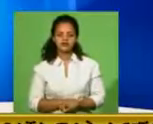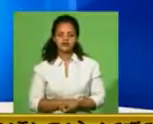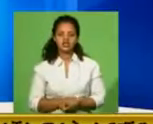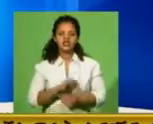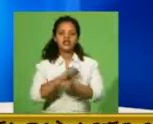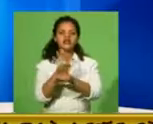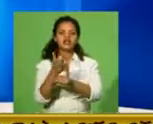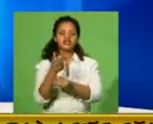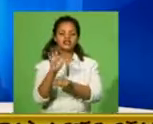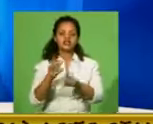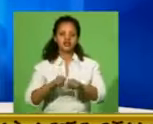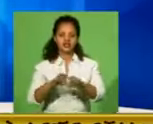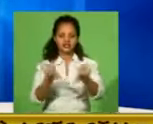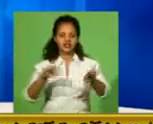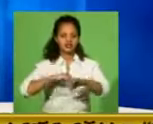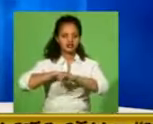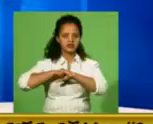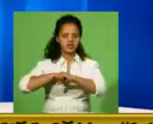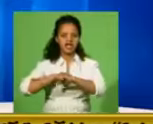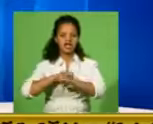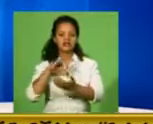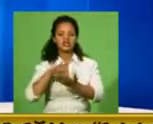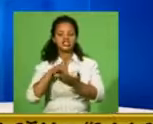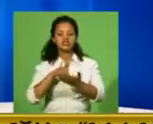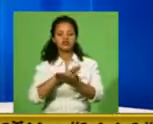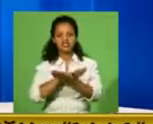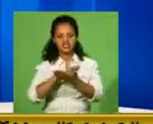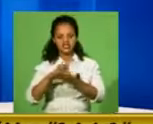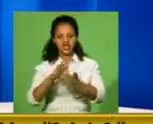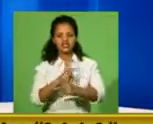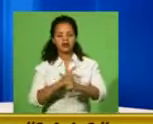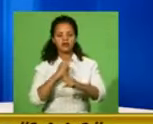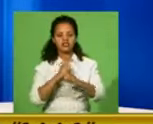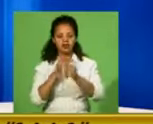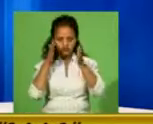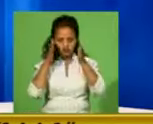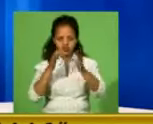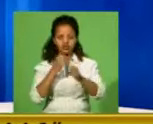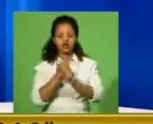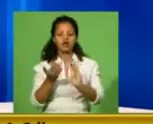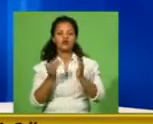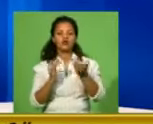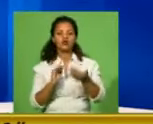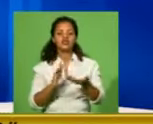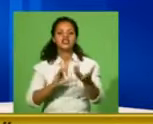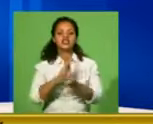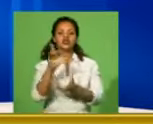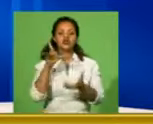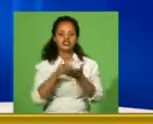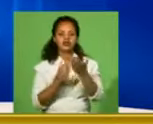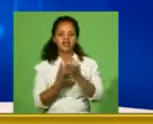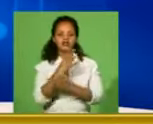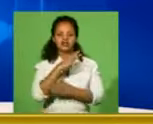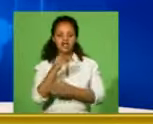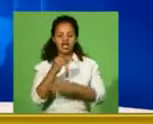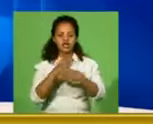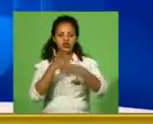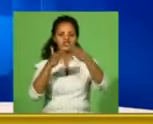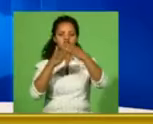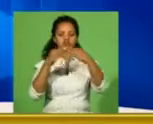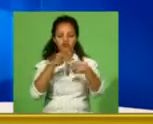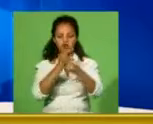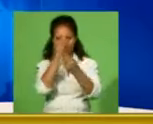የኮቪድ-19 ወረርሽኝን ለመከላከል በከተሞች የንጽህና አጠባበቅ ስራ በትኩረት እየሰራ መሆኑን የክልሉ ከተማ ልማትና ኮንስትራክሽን ቢሮ